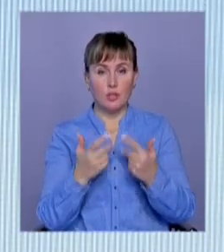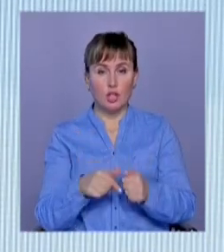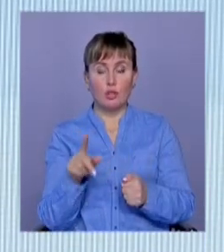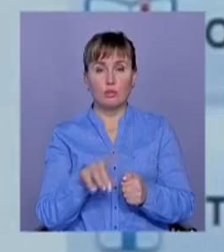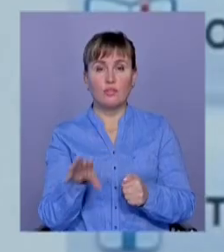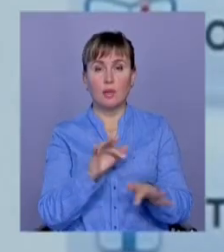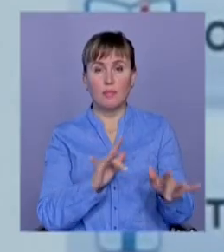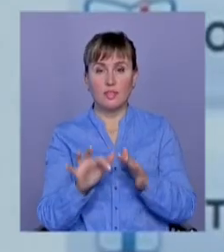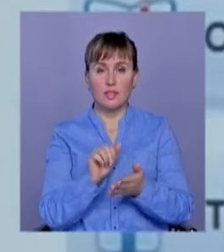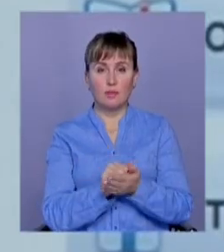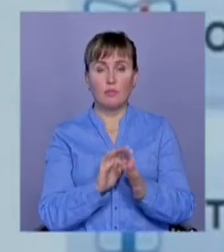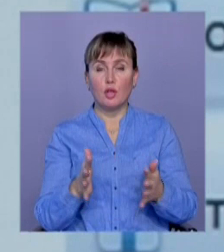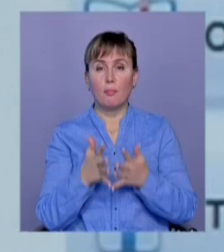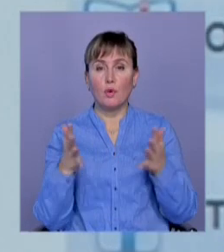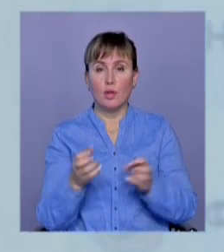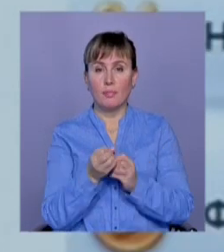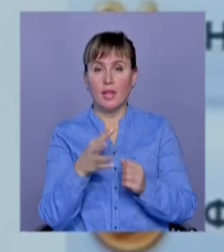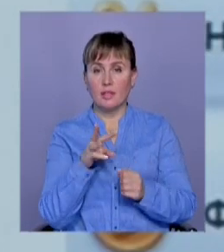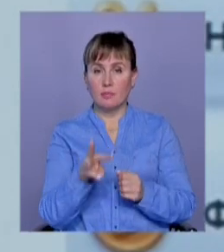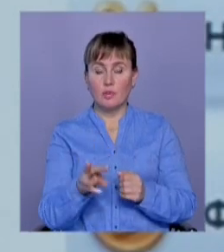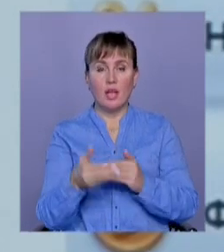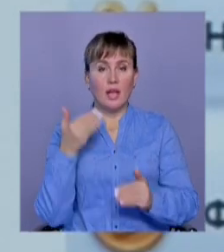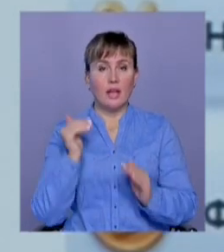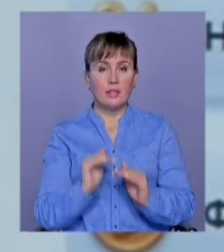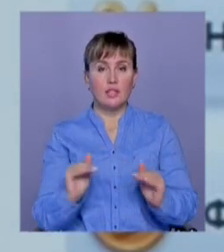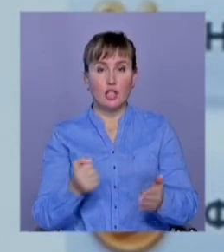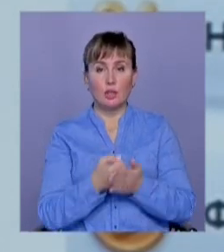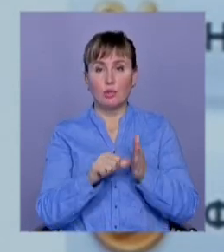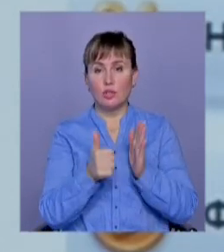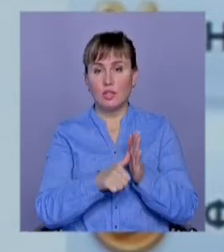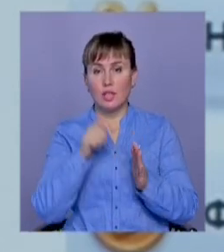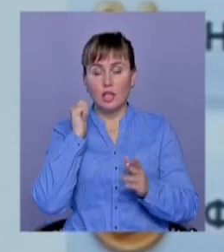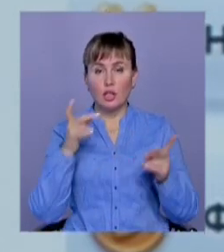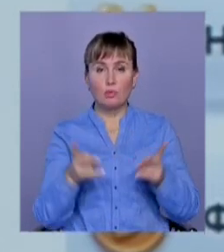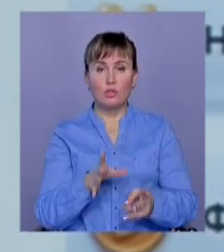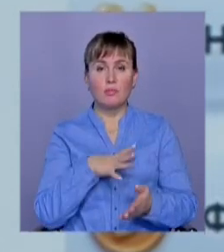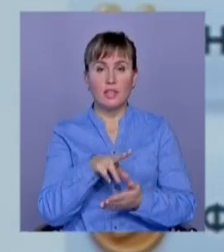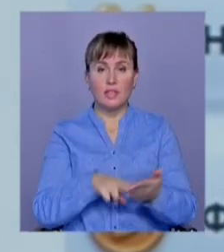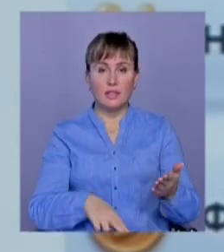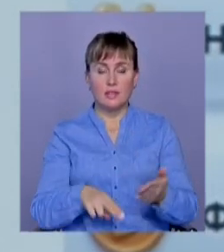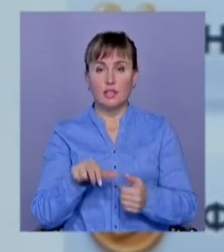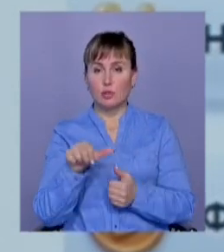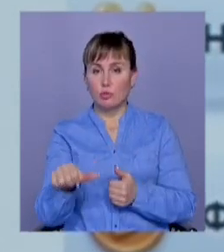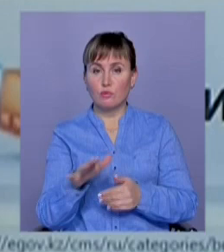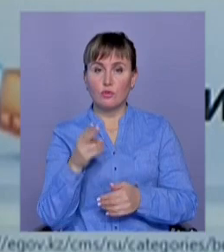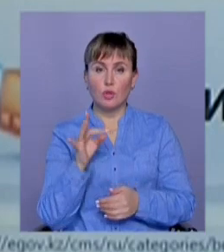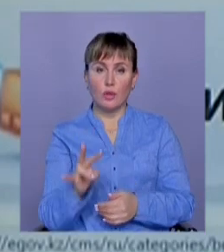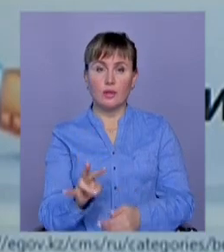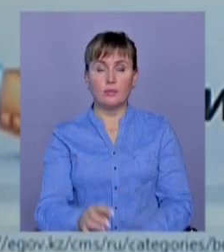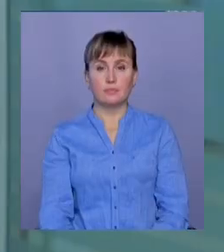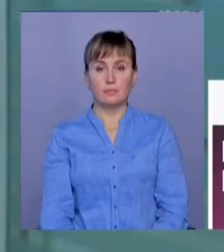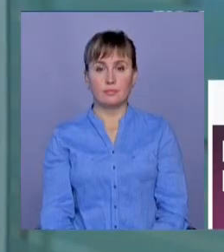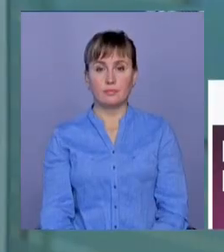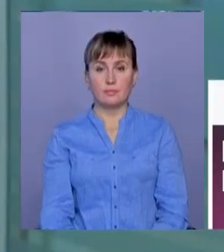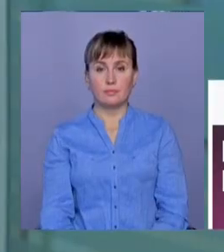вся процедура занимает не более 15 минут ранее детей до 16 лет нужно было регистрировать исключительно в цене